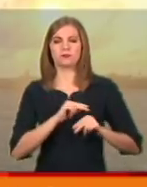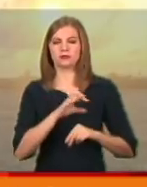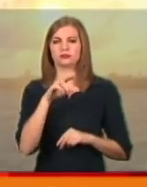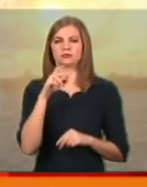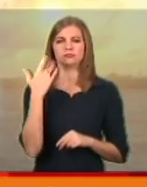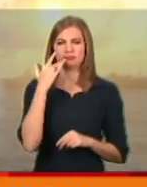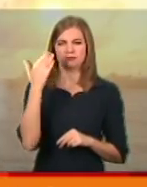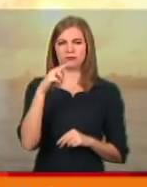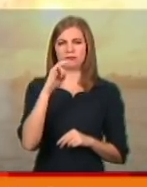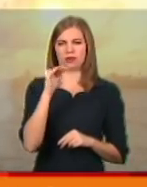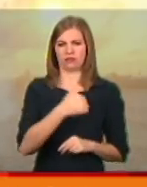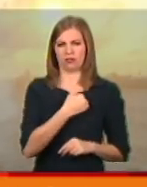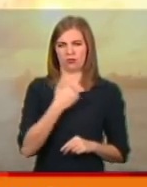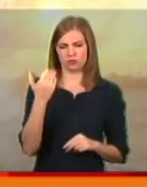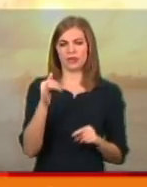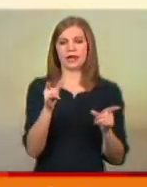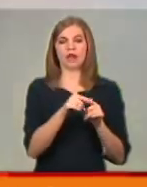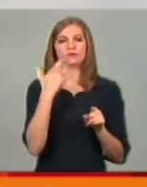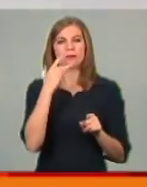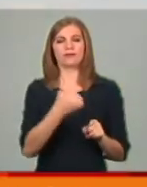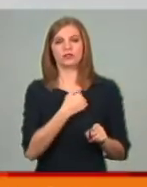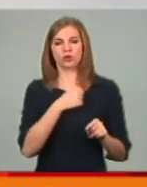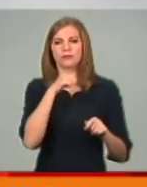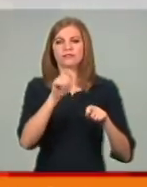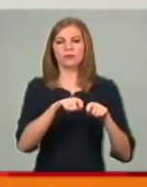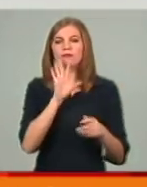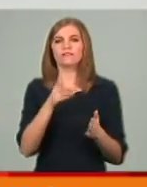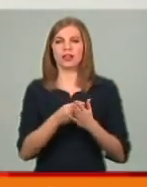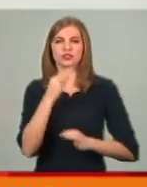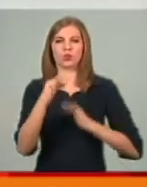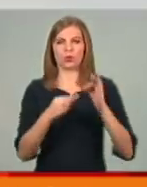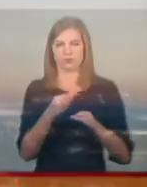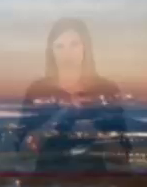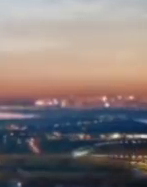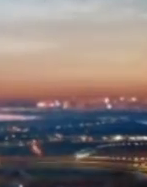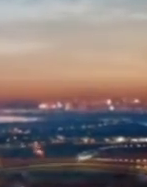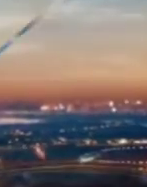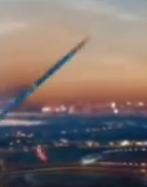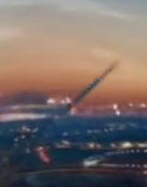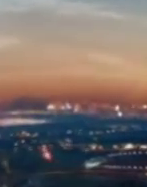Пентагоном і спільно з американськими військовими випробовує власні космічні літаки.